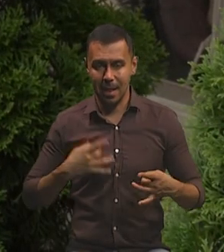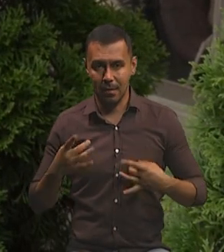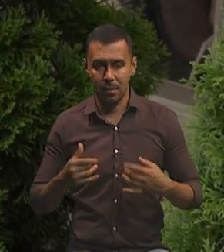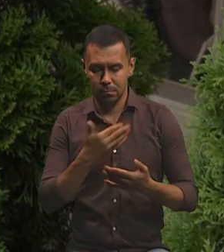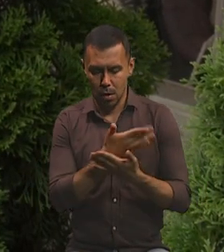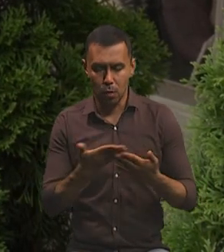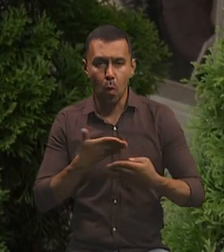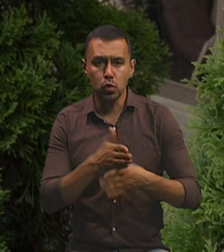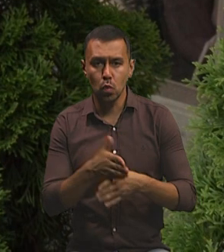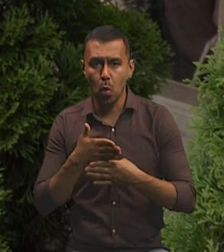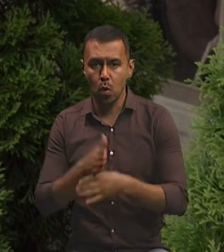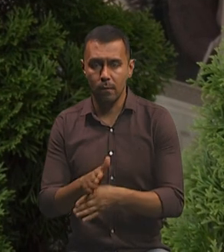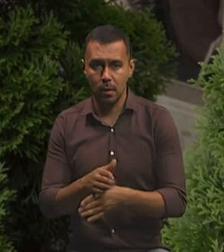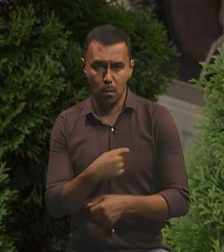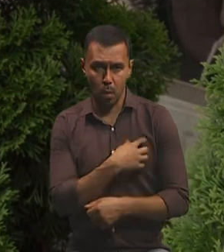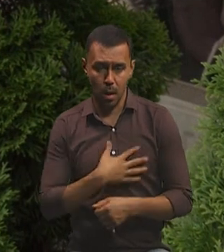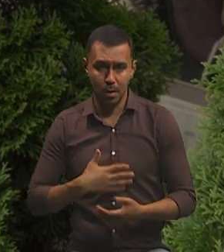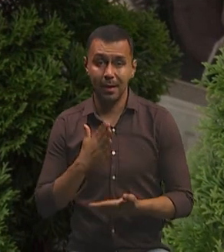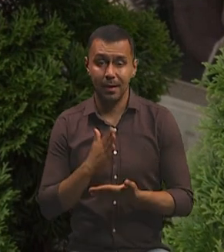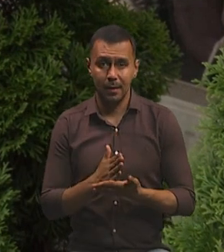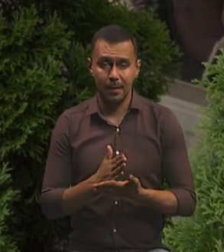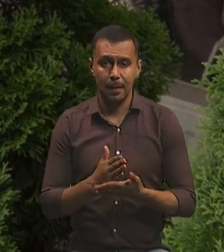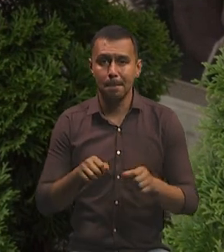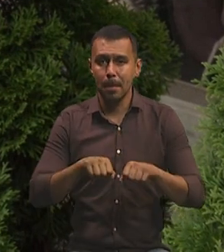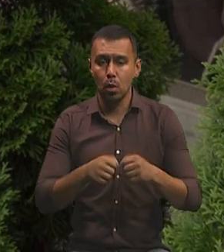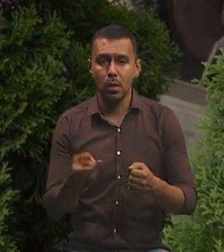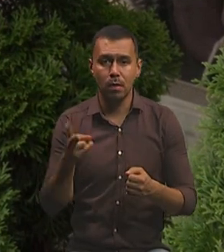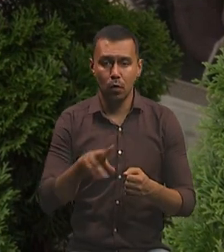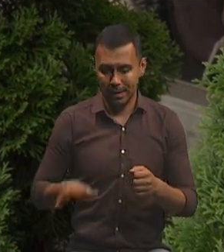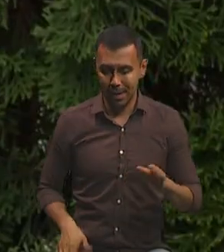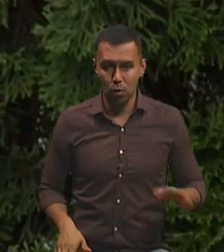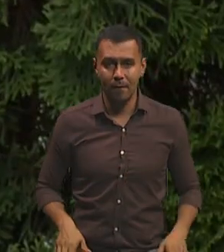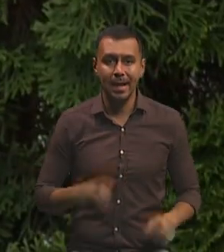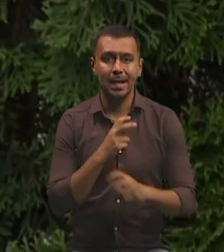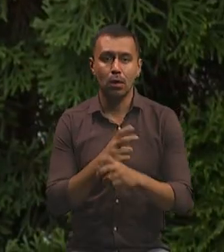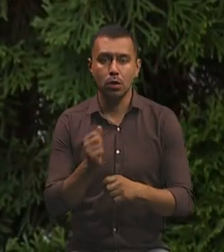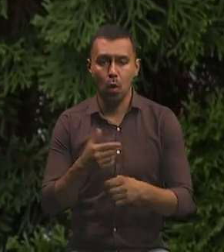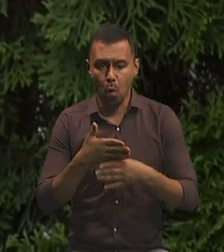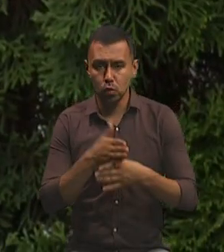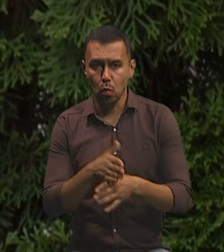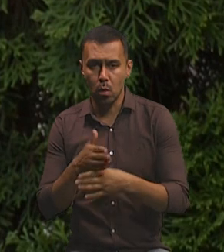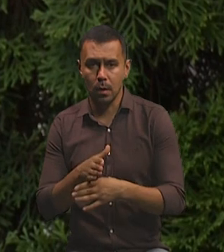множинні осколкові поранення, перелом двох стегнових кісток, ще осколки